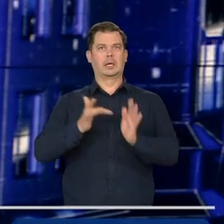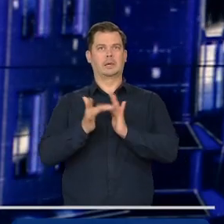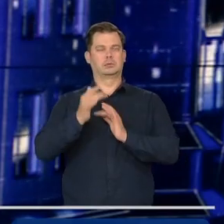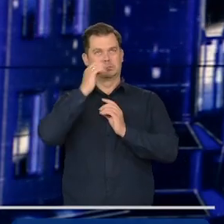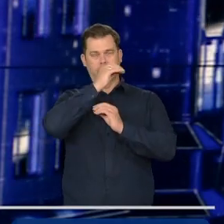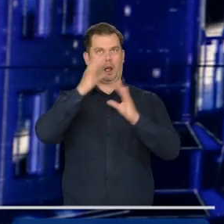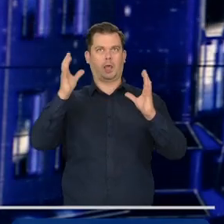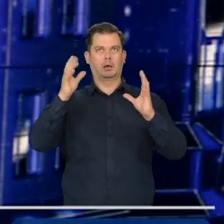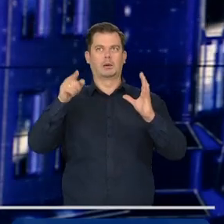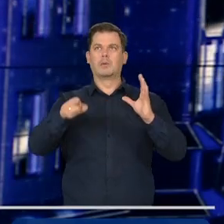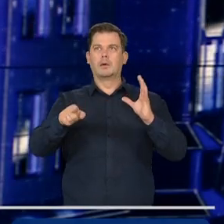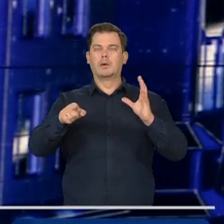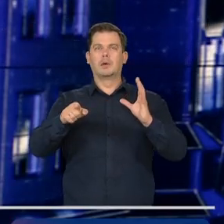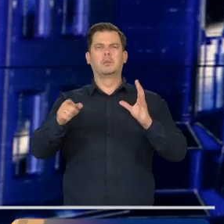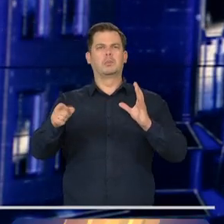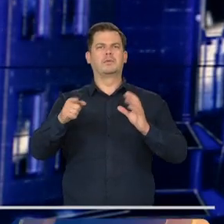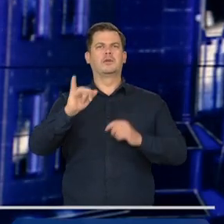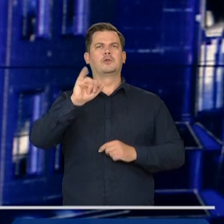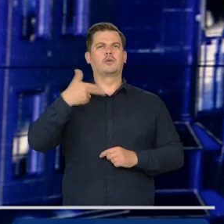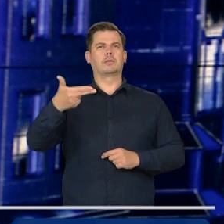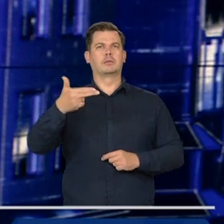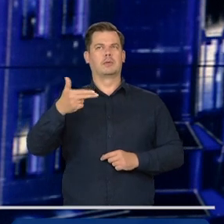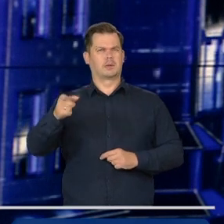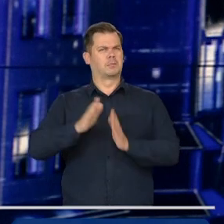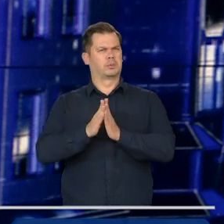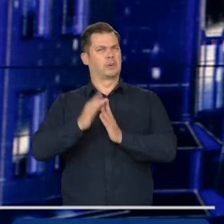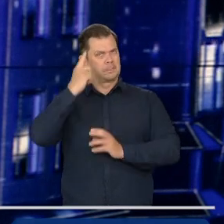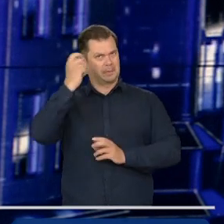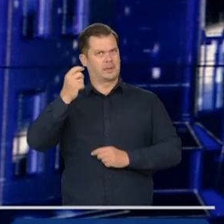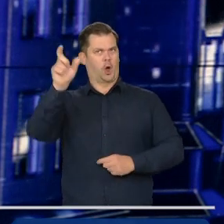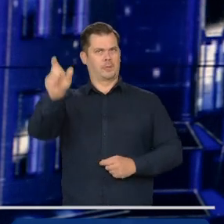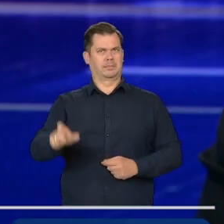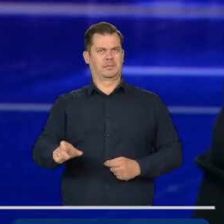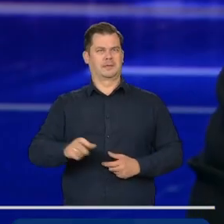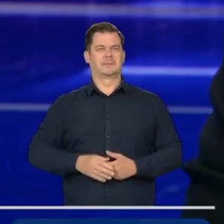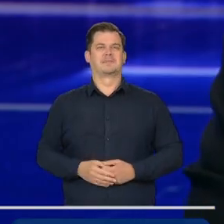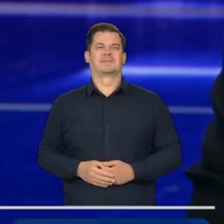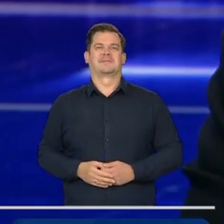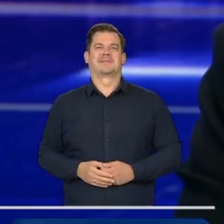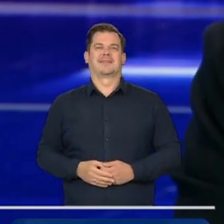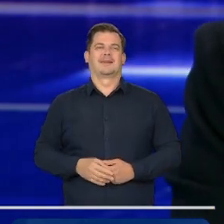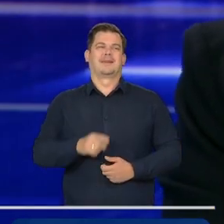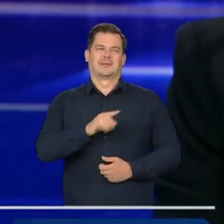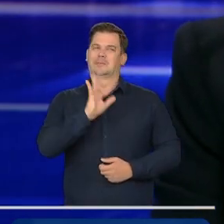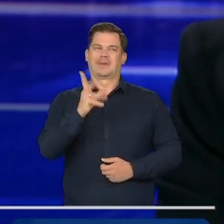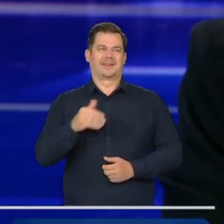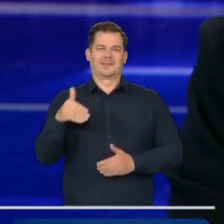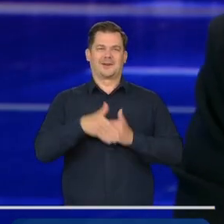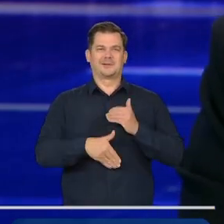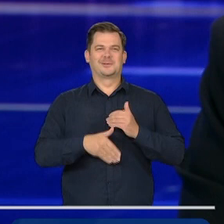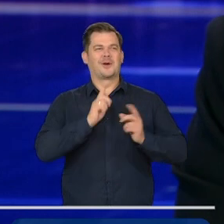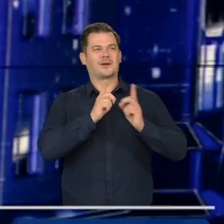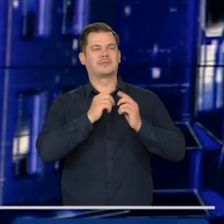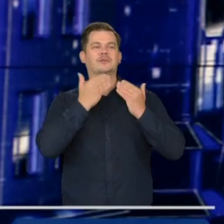następnego dnia, który powiedział do niego, Johnie, ale ja Cię proszę, Ty też o mnie pamiętaj. Niech to będzie puenta naszej